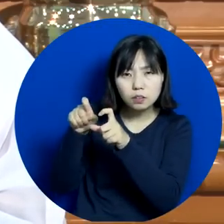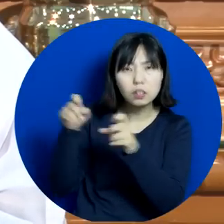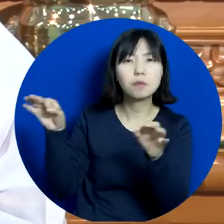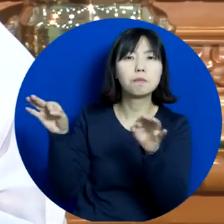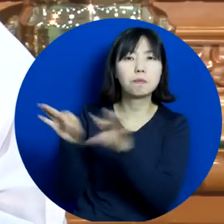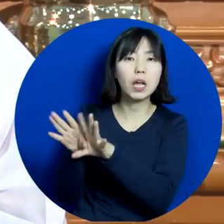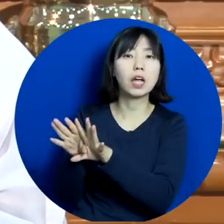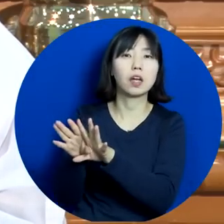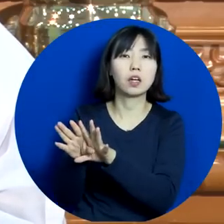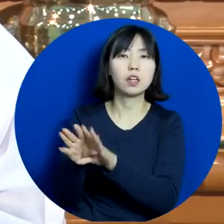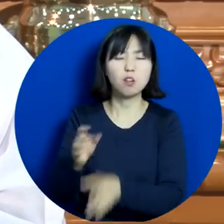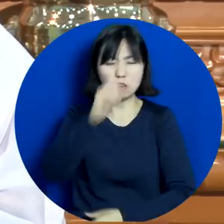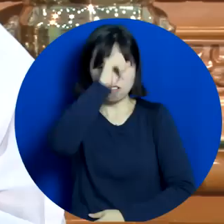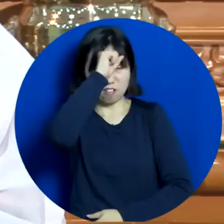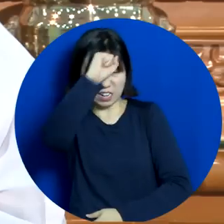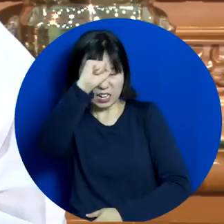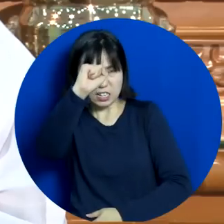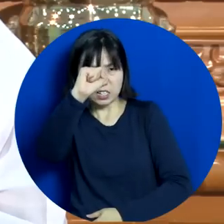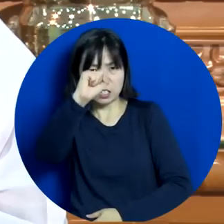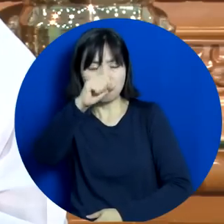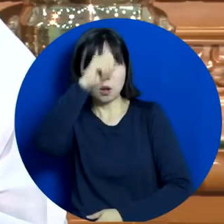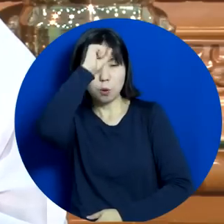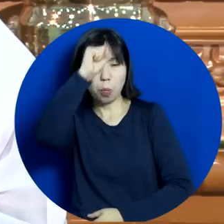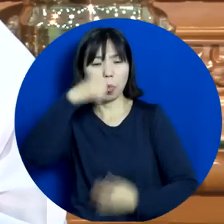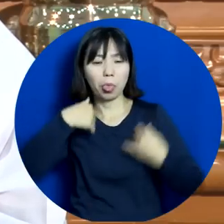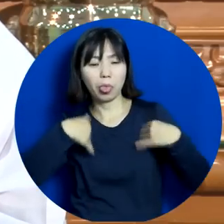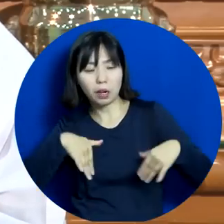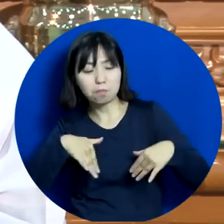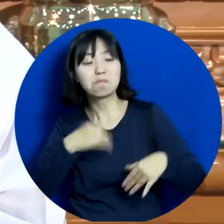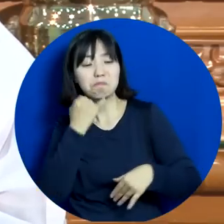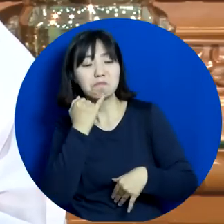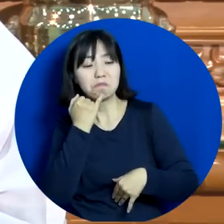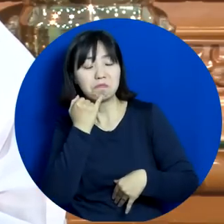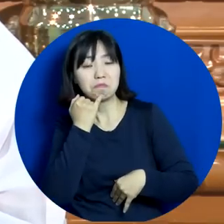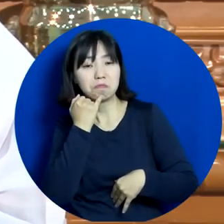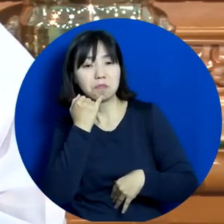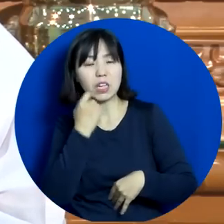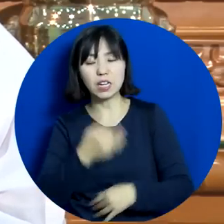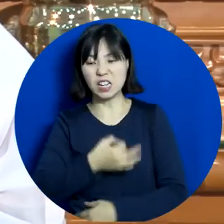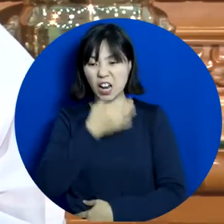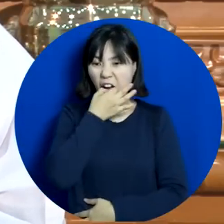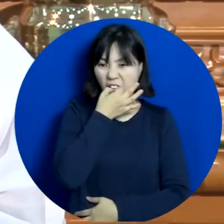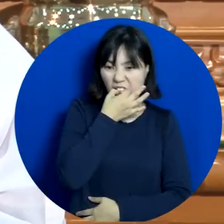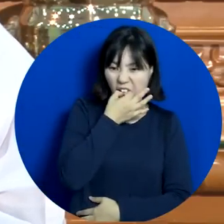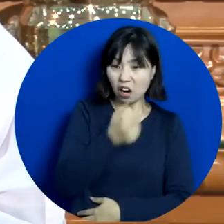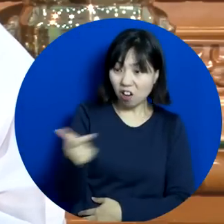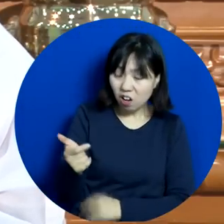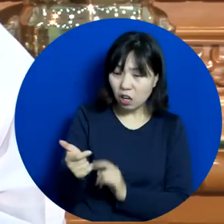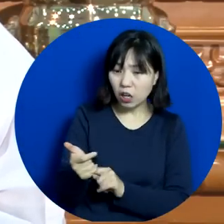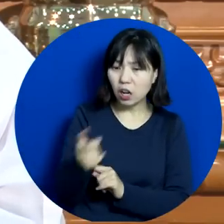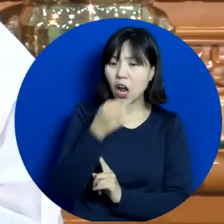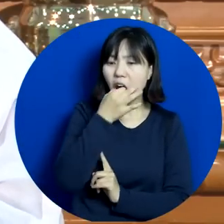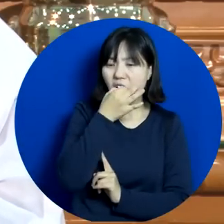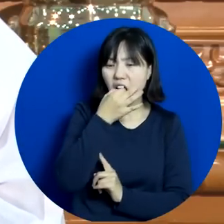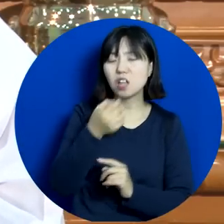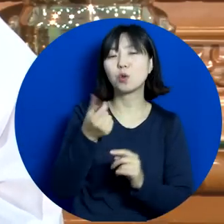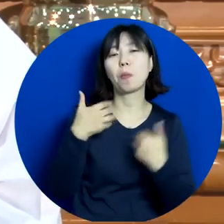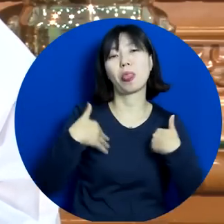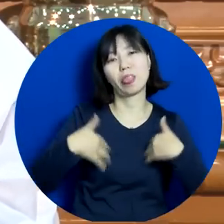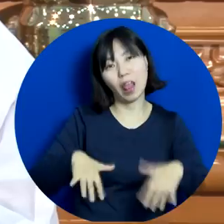고집이 센 사람은 고집이 약한 쪽으로, 또 욕심 많은 사람은 욕심을 좀 내려놓고,